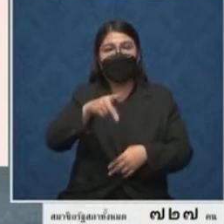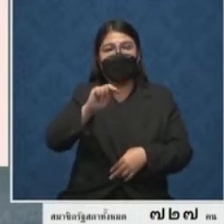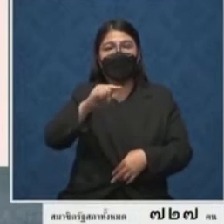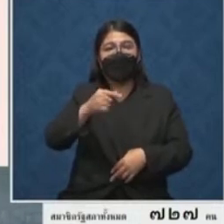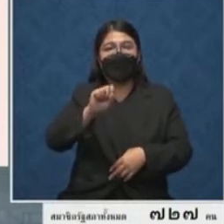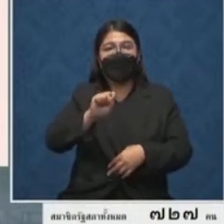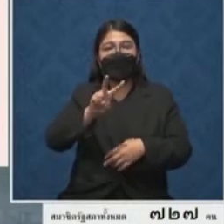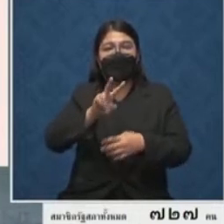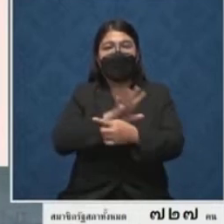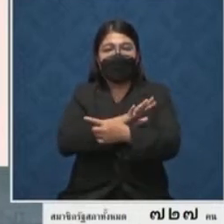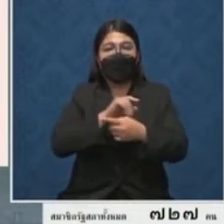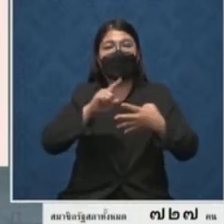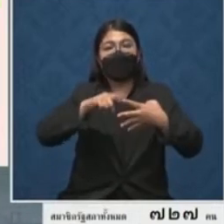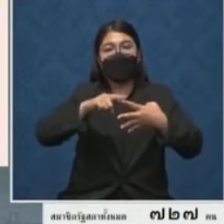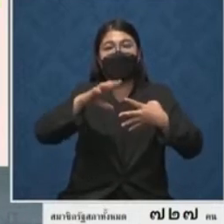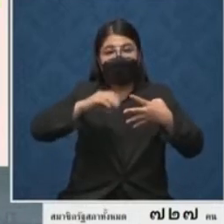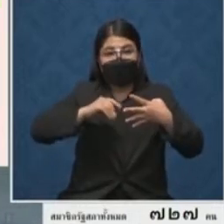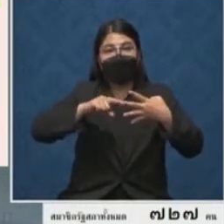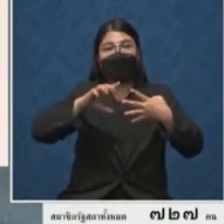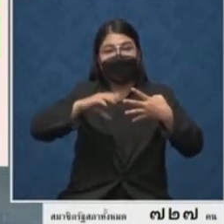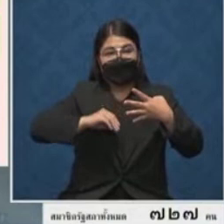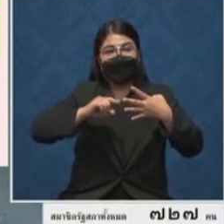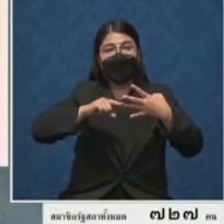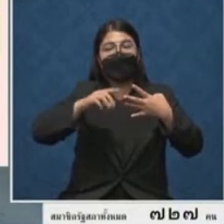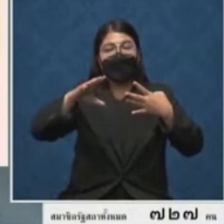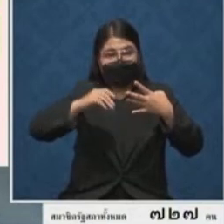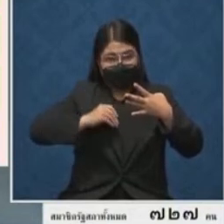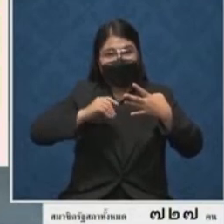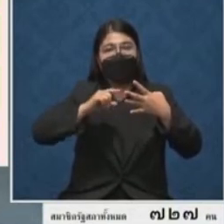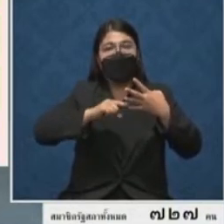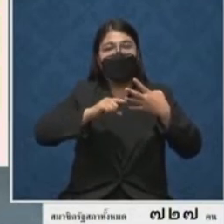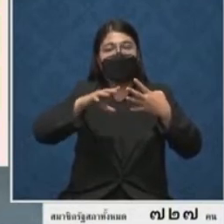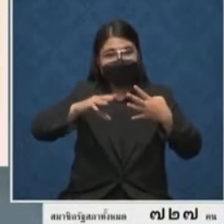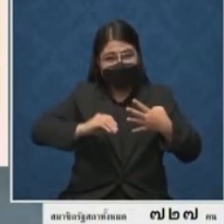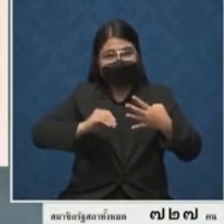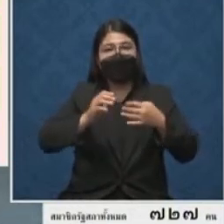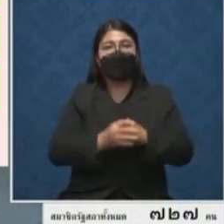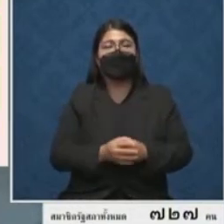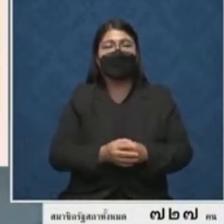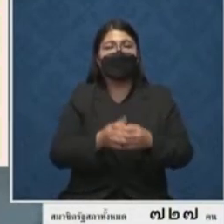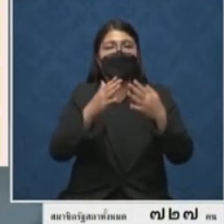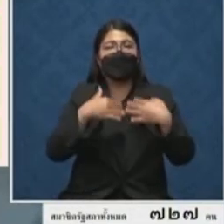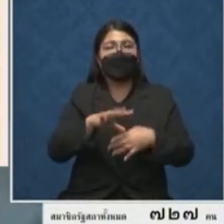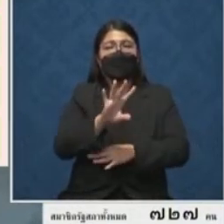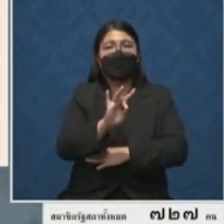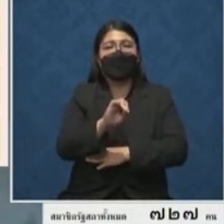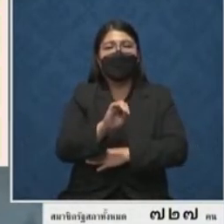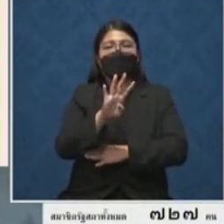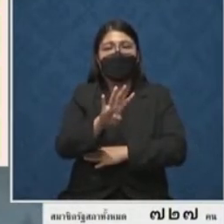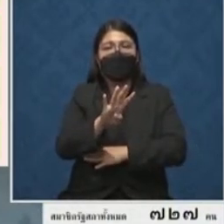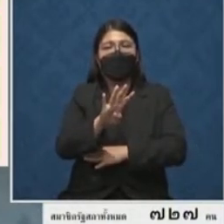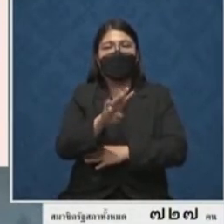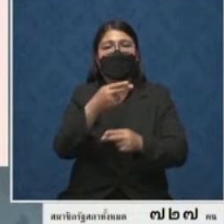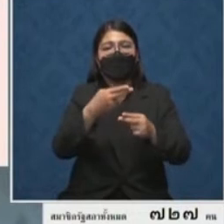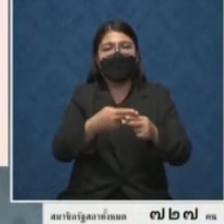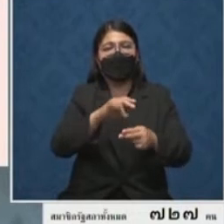1รับหลักการ2รับหลักการ3รับหลักการ4รับหลักการ 84นายจิร